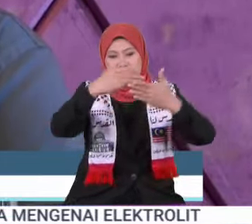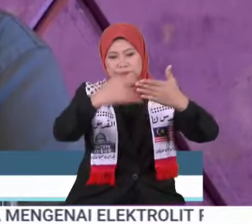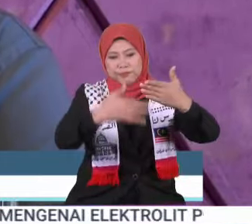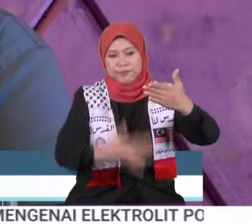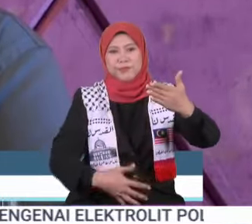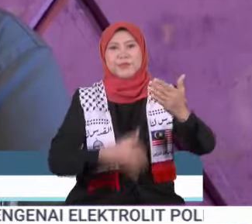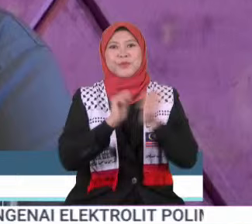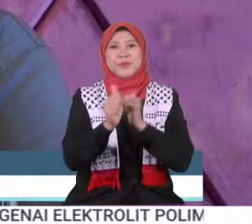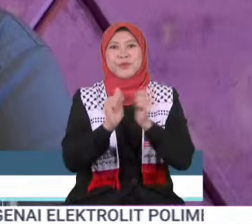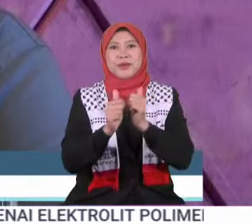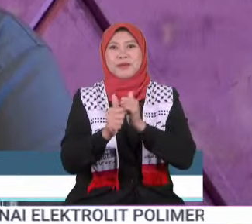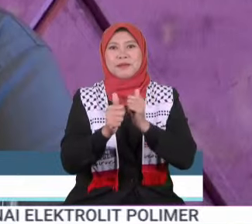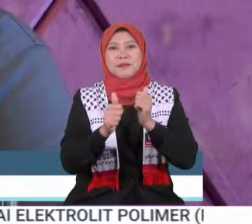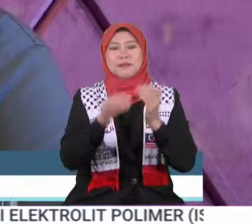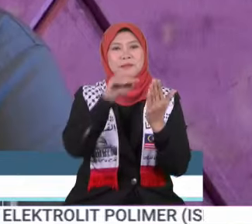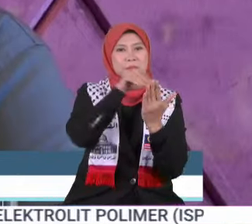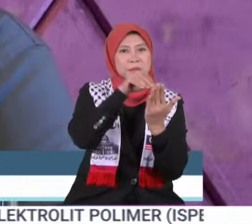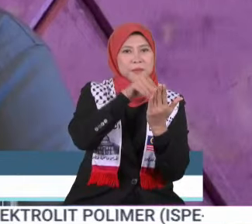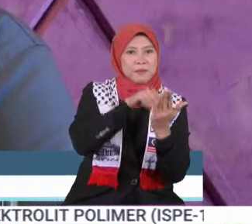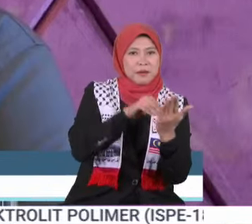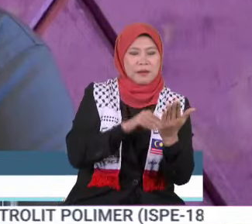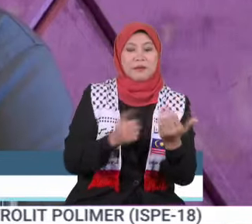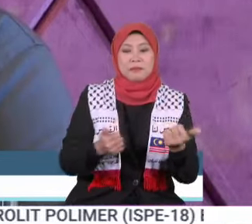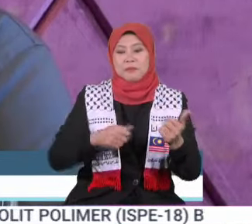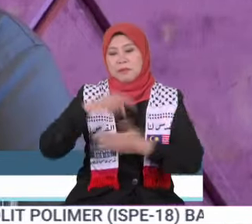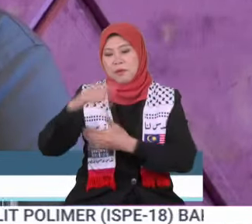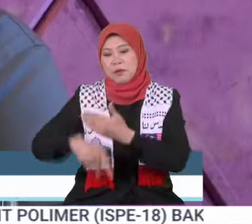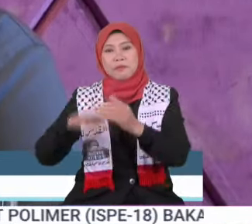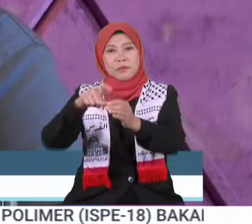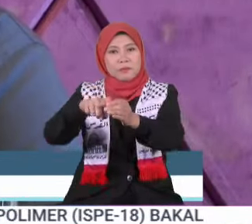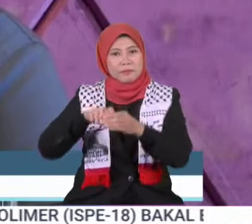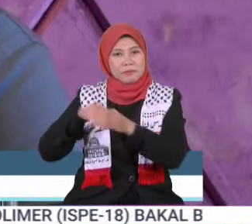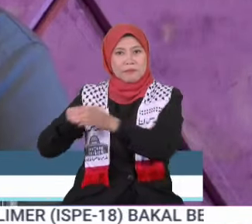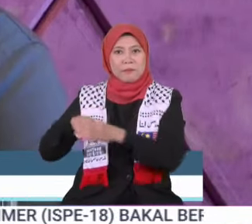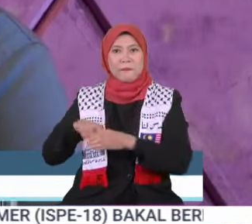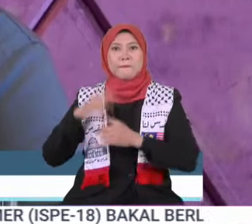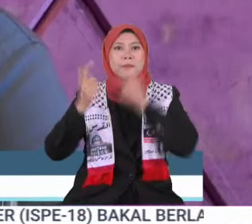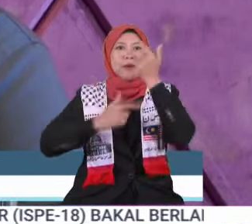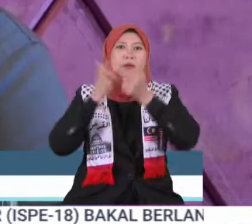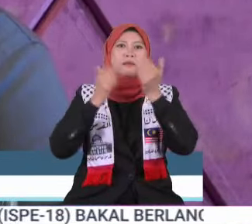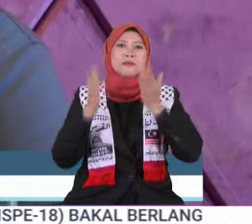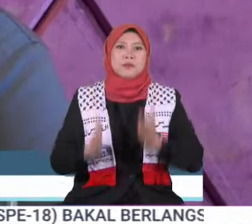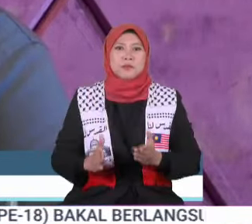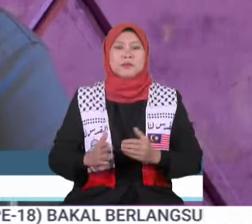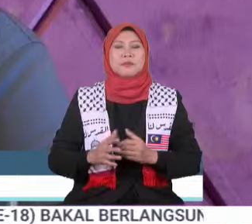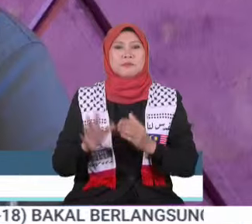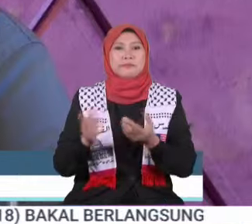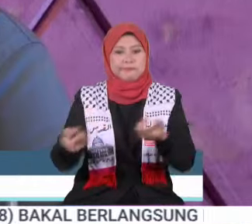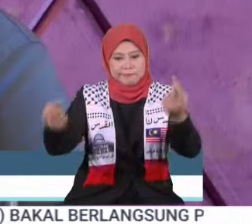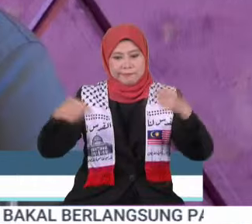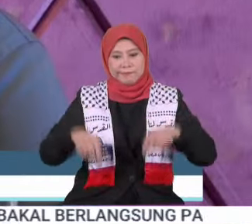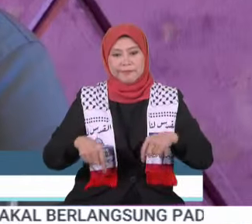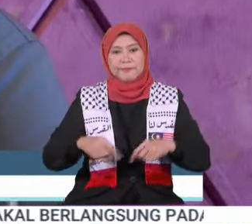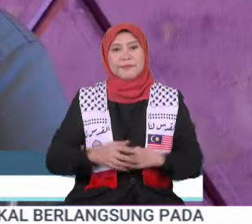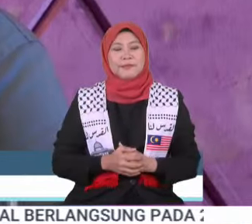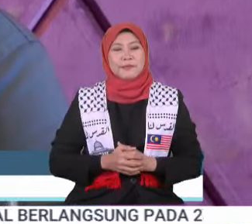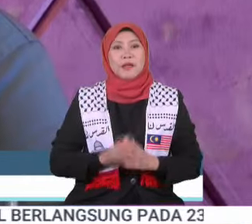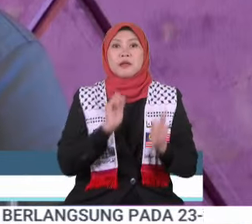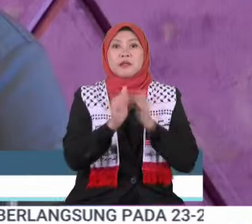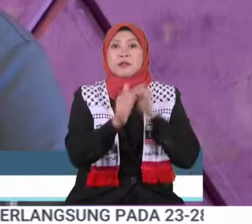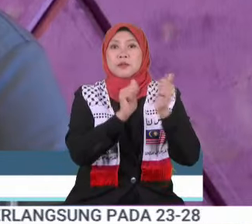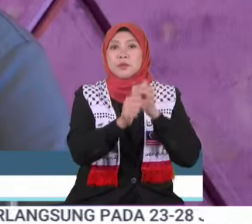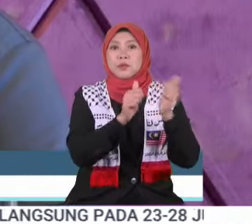satu daripada acara-acara menarik untuk menarik pelancongatang bukan saja sukan